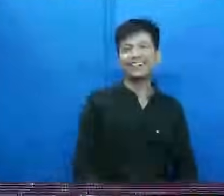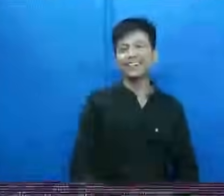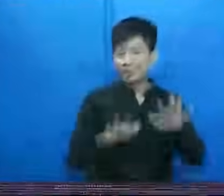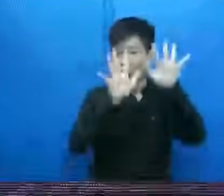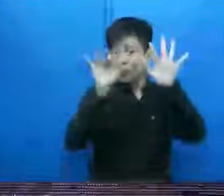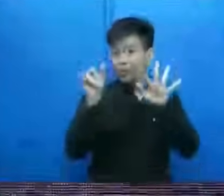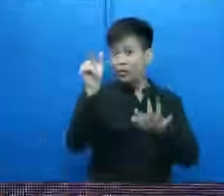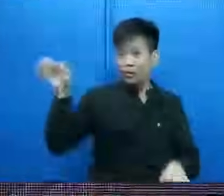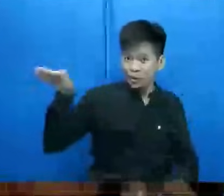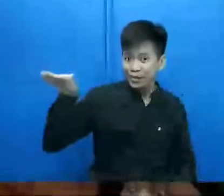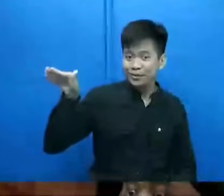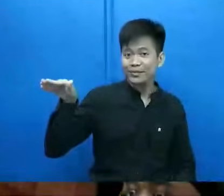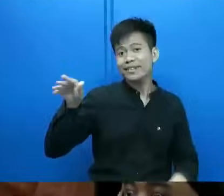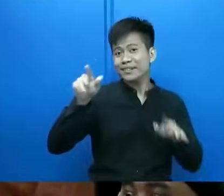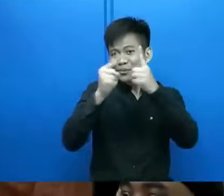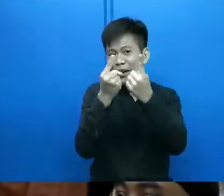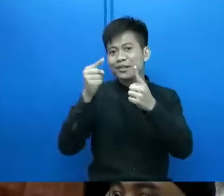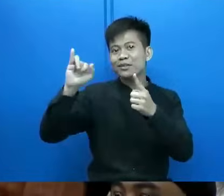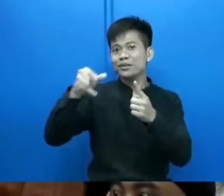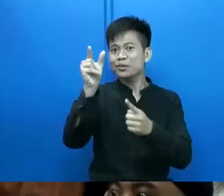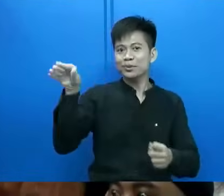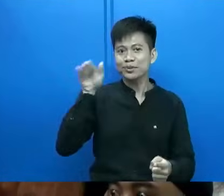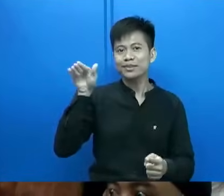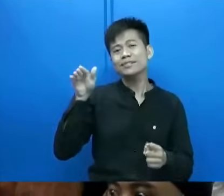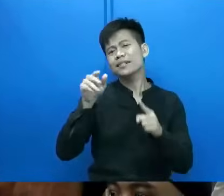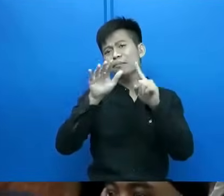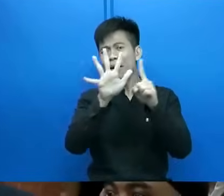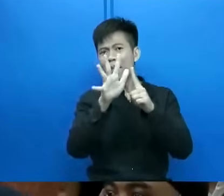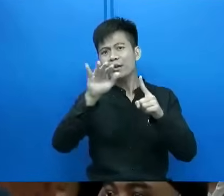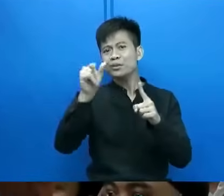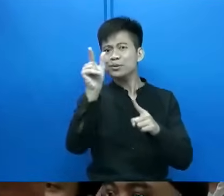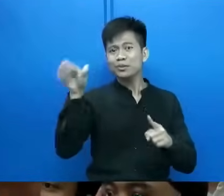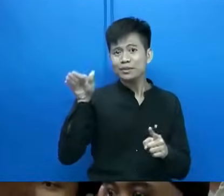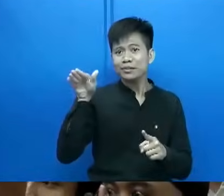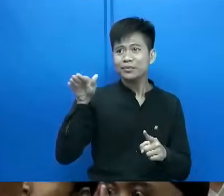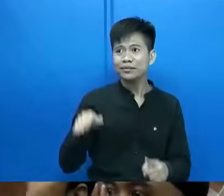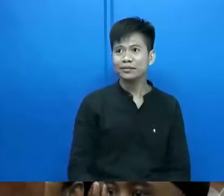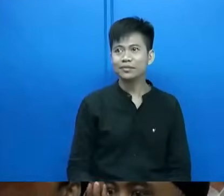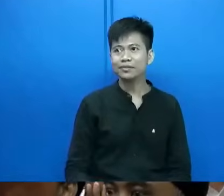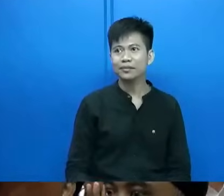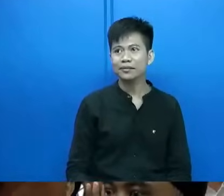Sepuluh juz. Sebelas juz. Lima belas juz.